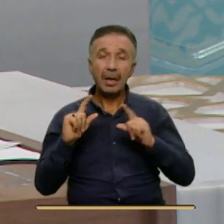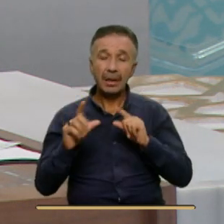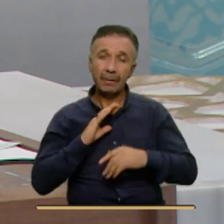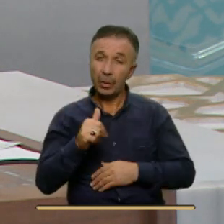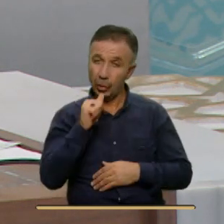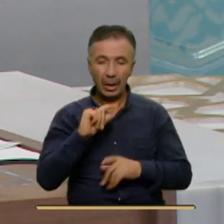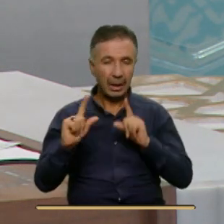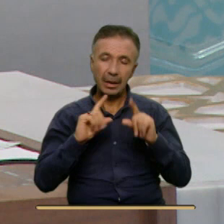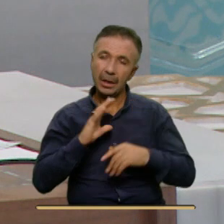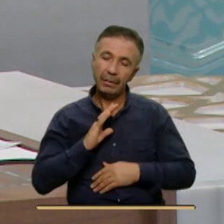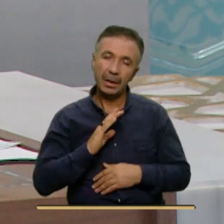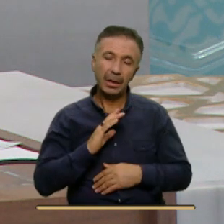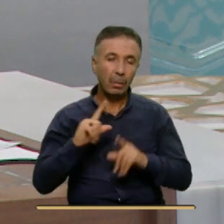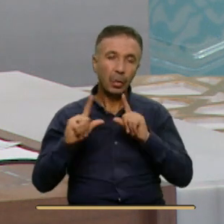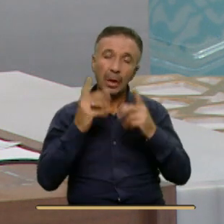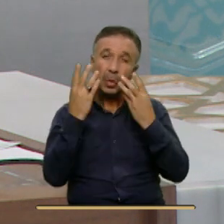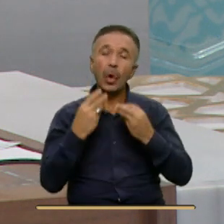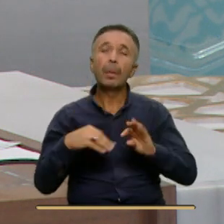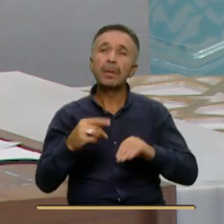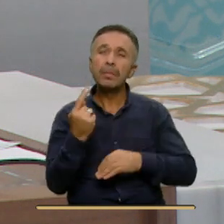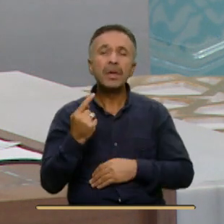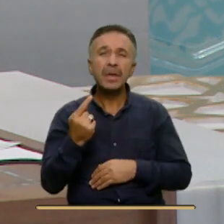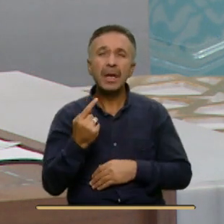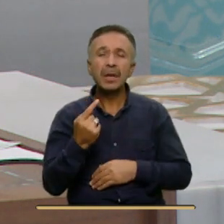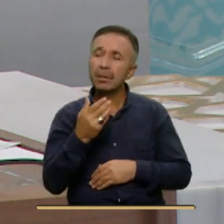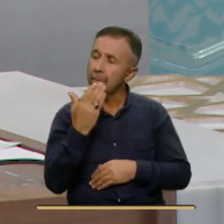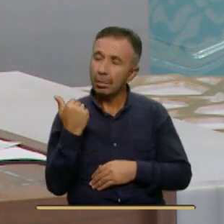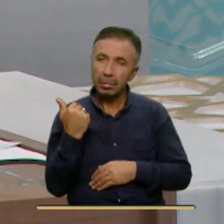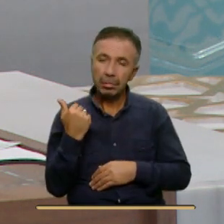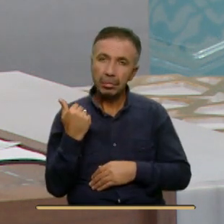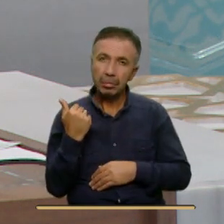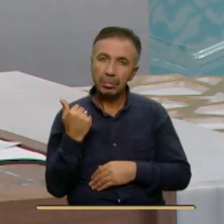muhtacız. Muhtaç olmadığımız bir şey söyleyemezsiniz.